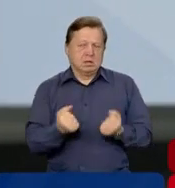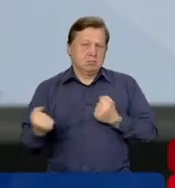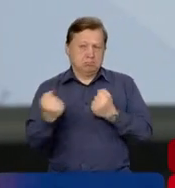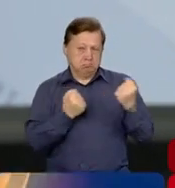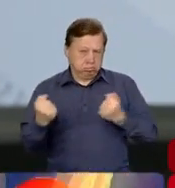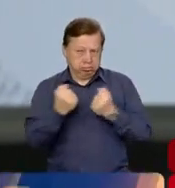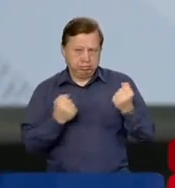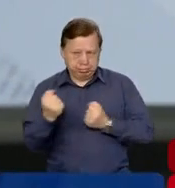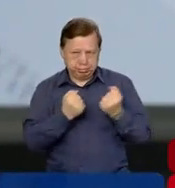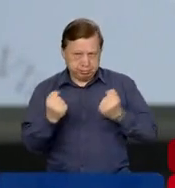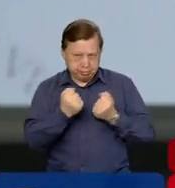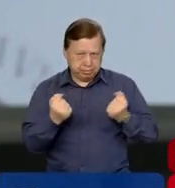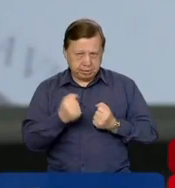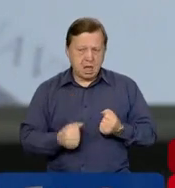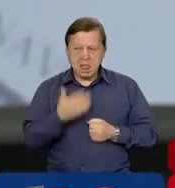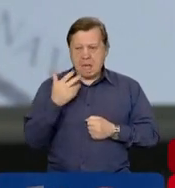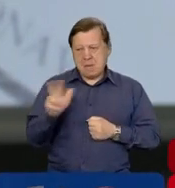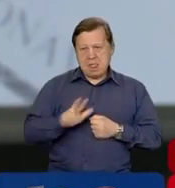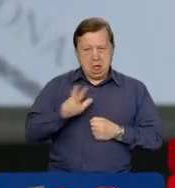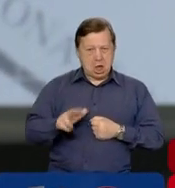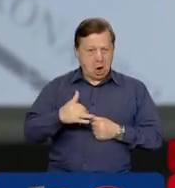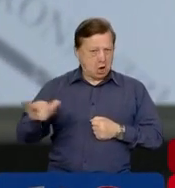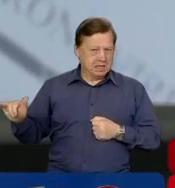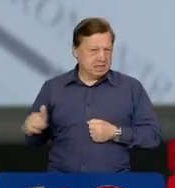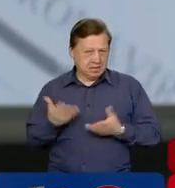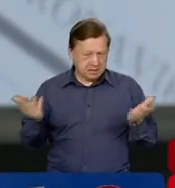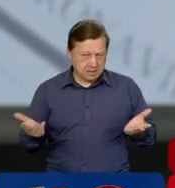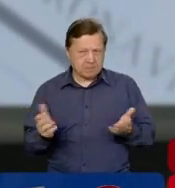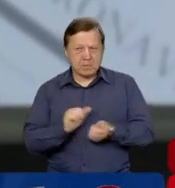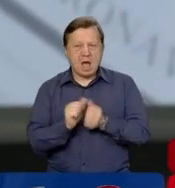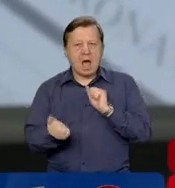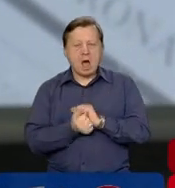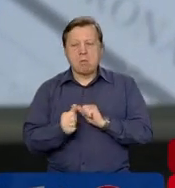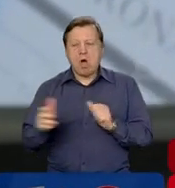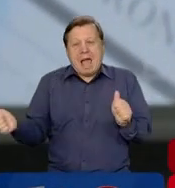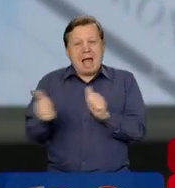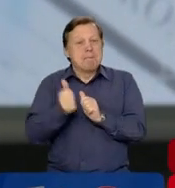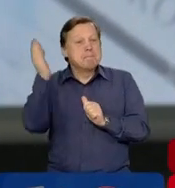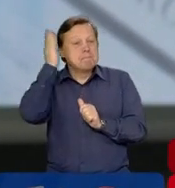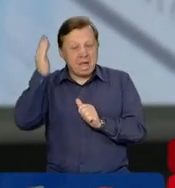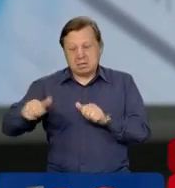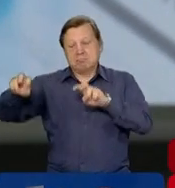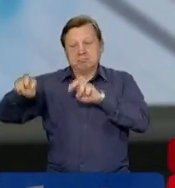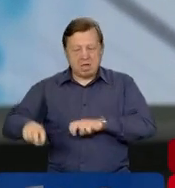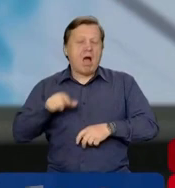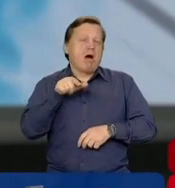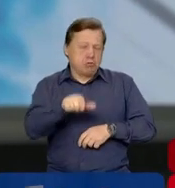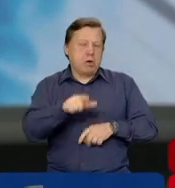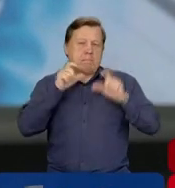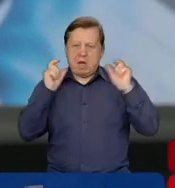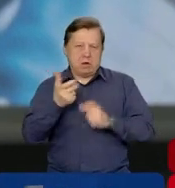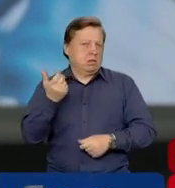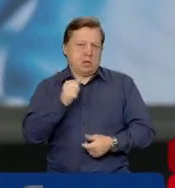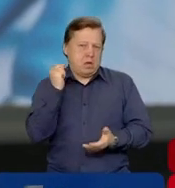w pojeździe, w którym nie ma nikogo innego, albo jest ktoś, kto z panią mieszka, no to wtedy tej maseczki nie musi pani